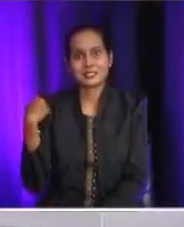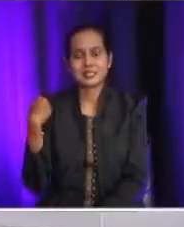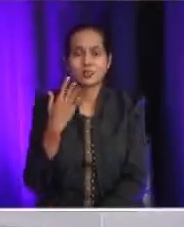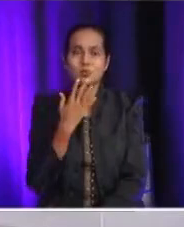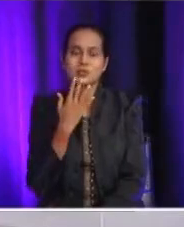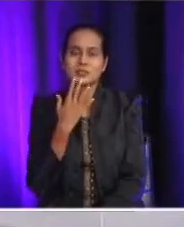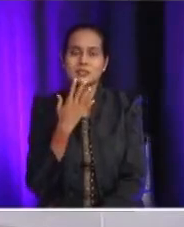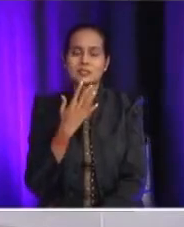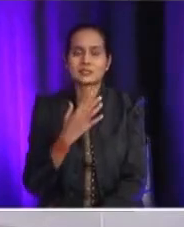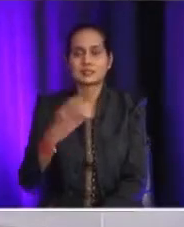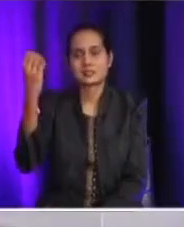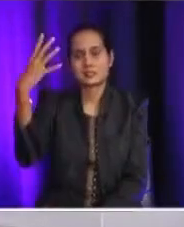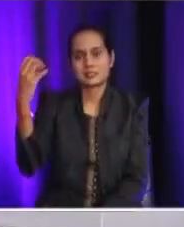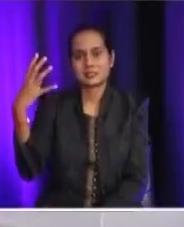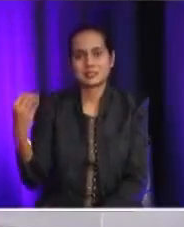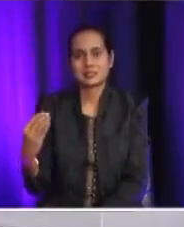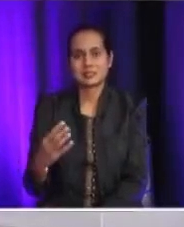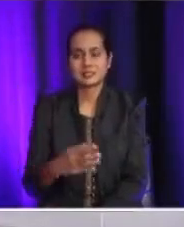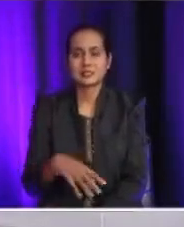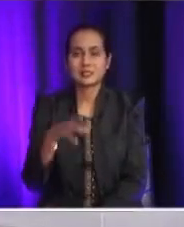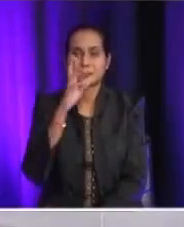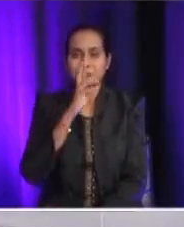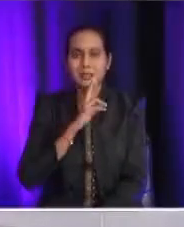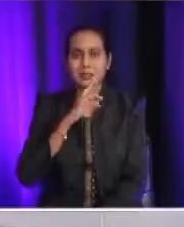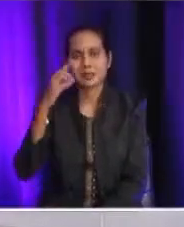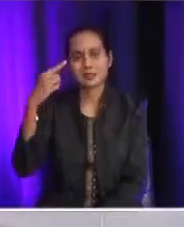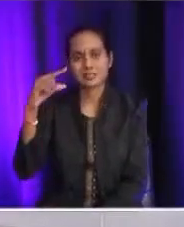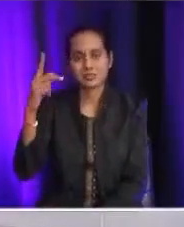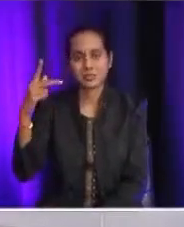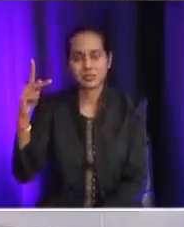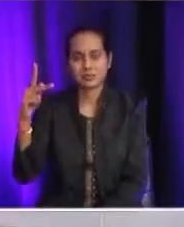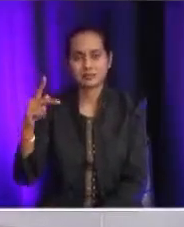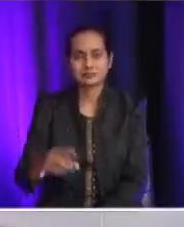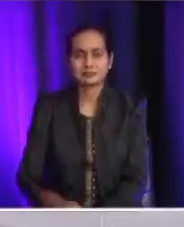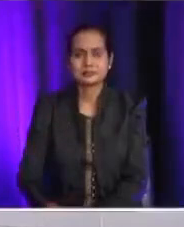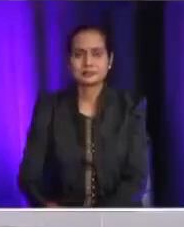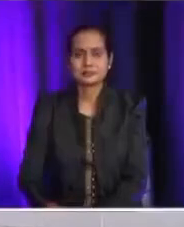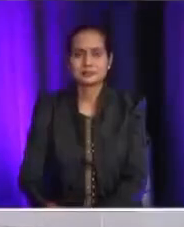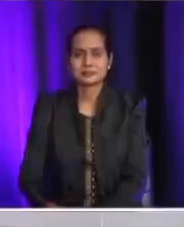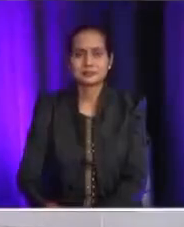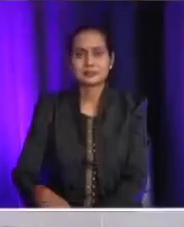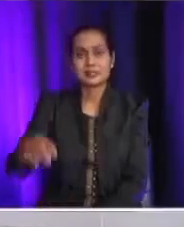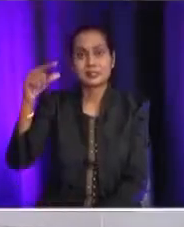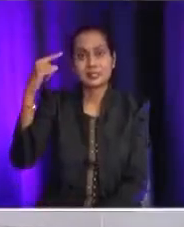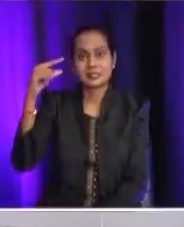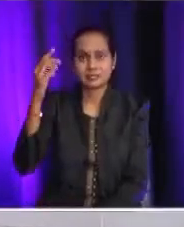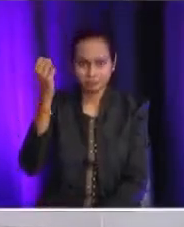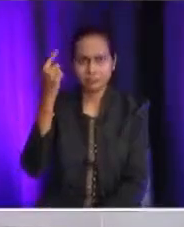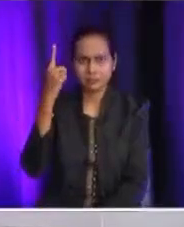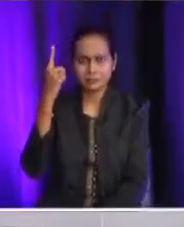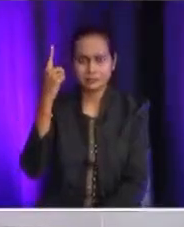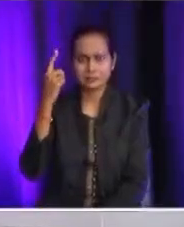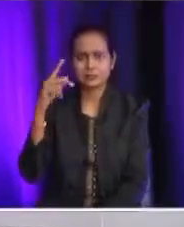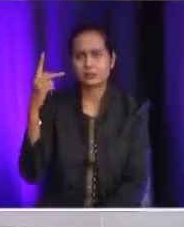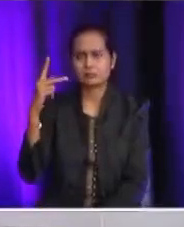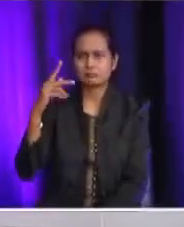lampu isyarat. Warna merah, hijau, kuning. Yang mana kalau warna hijau ni saya dapat lihat, saya faham. Warna kuning ni,